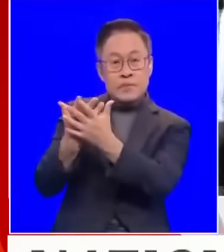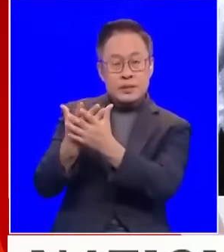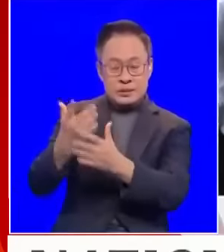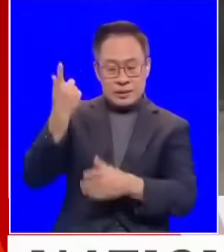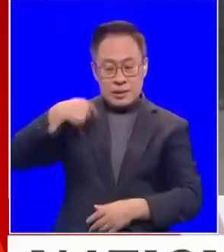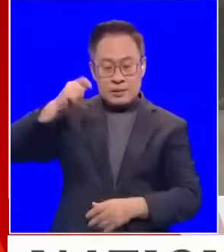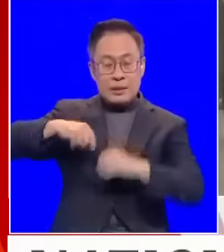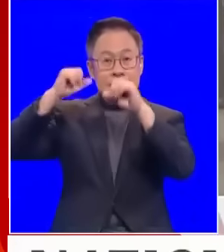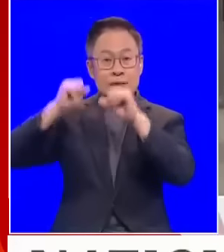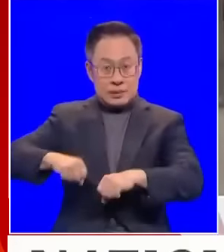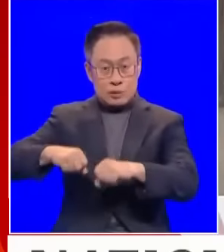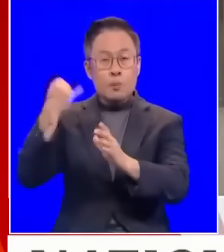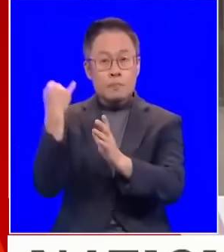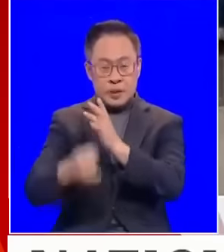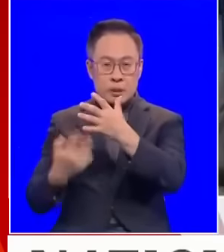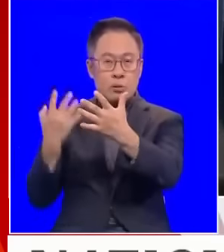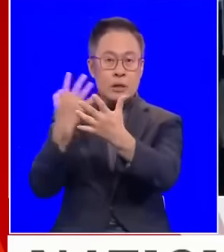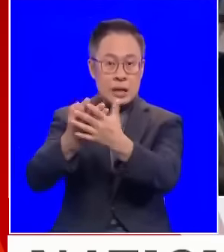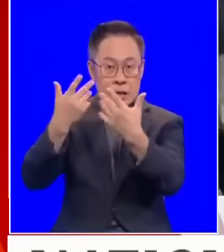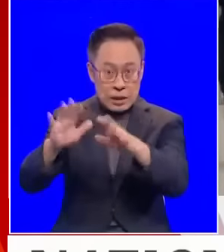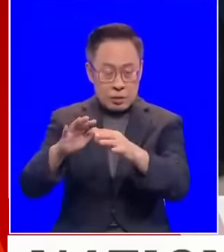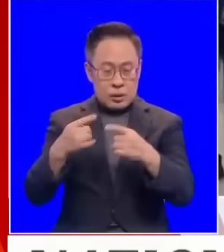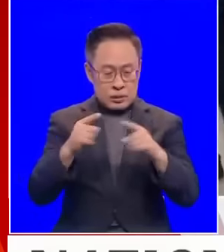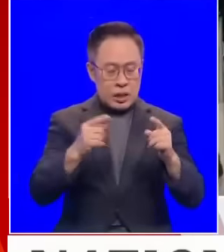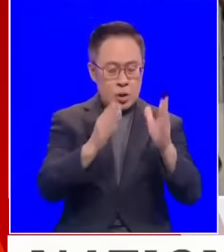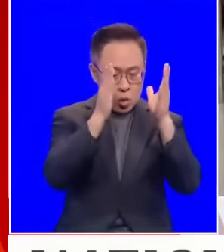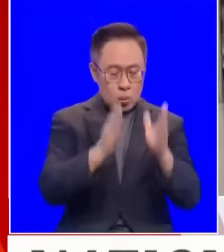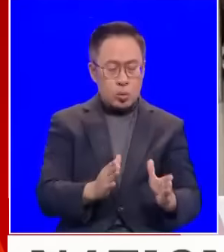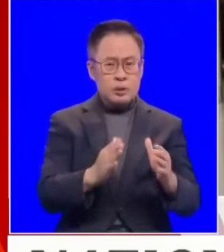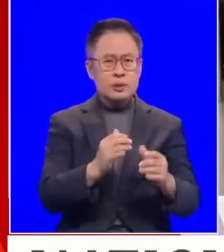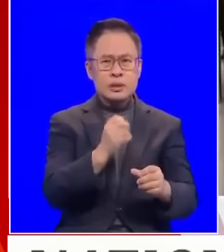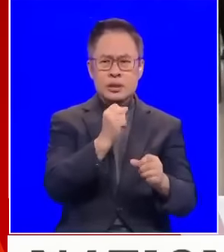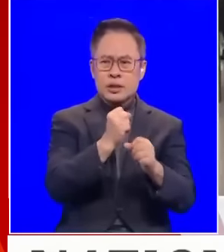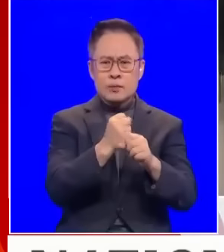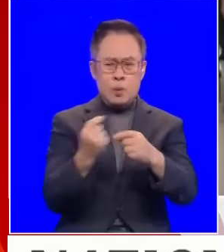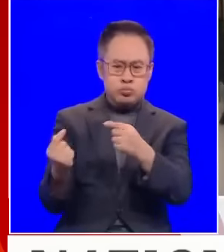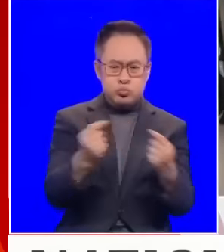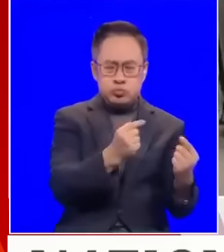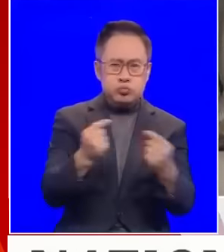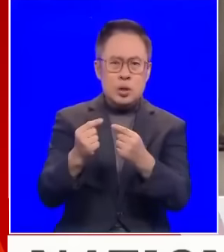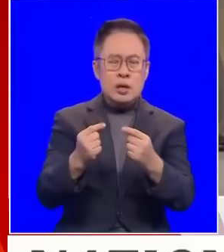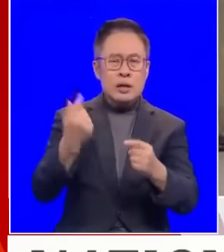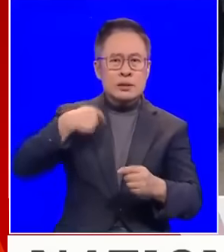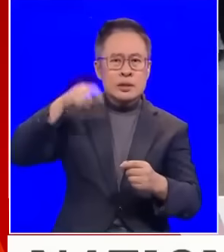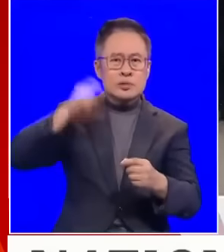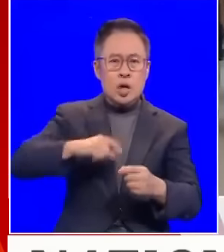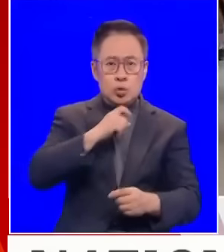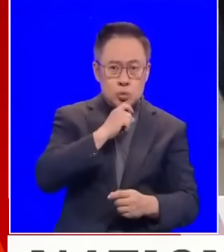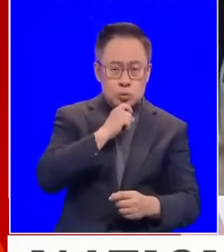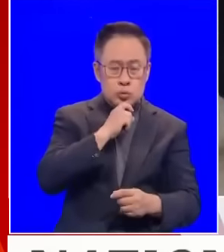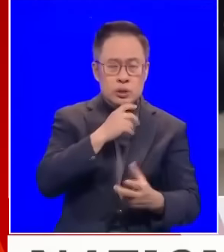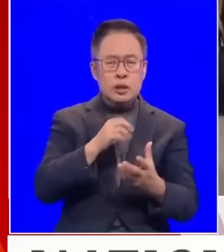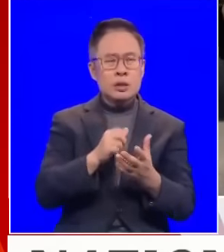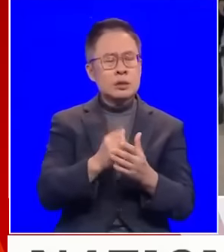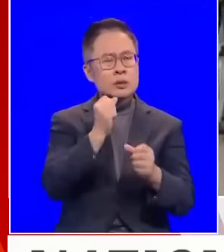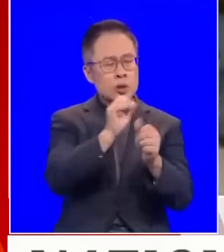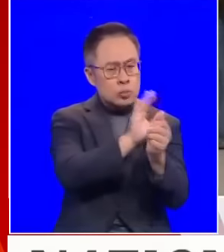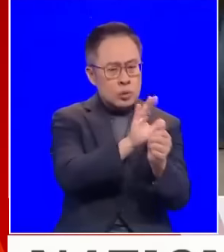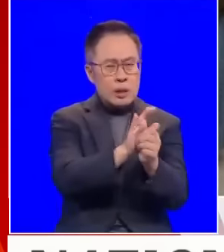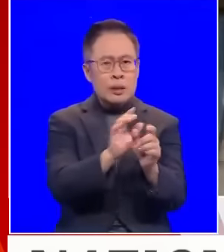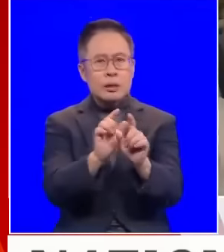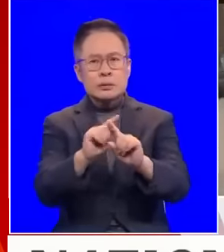การเผยแพร่คลิปเสียงของนักการเมืองส.เสือว่ามีการพูดคุยกับบุคคลที่ถูกเรียกว่าเป็นเทวดาโดยบอกว่าคดีดีไ